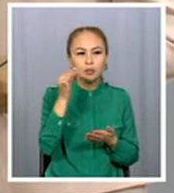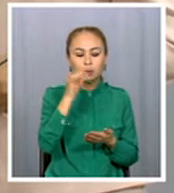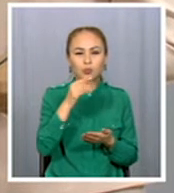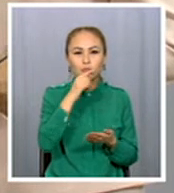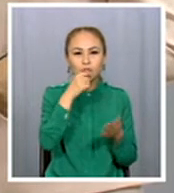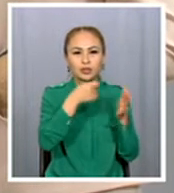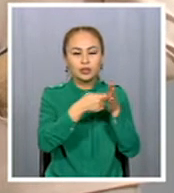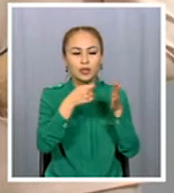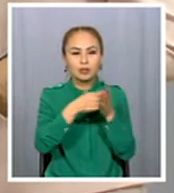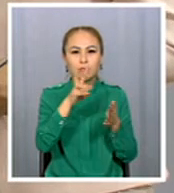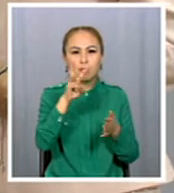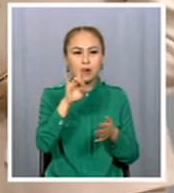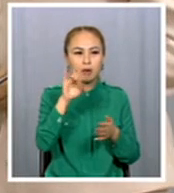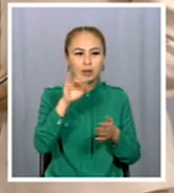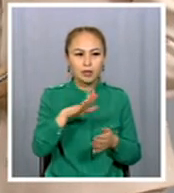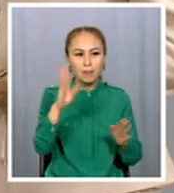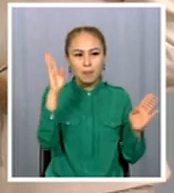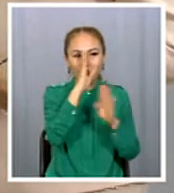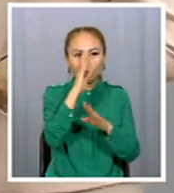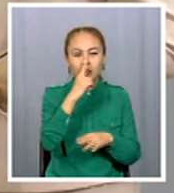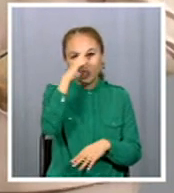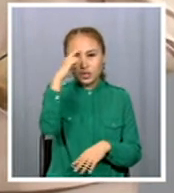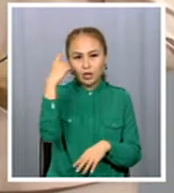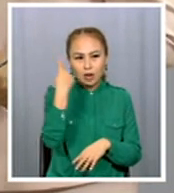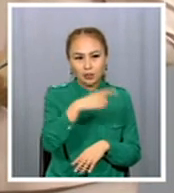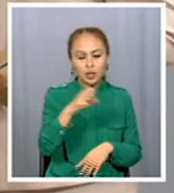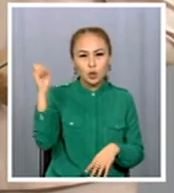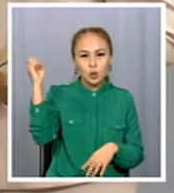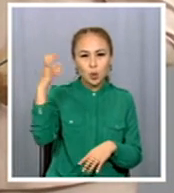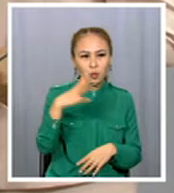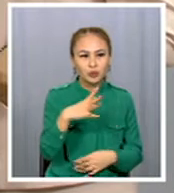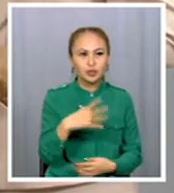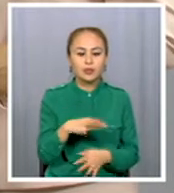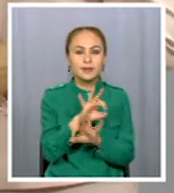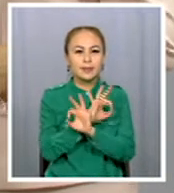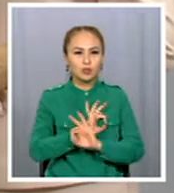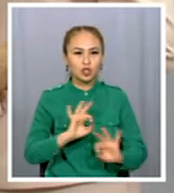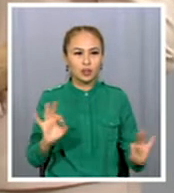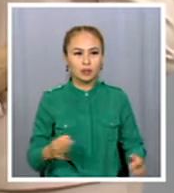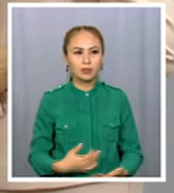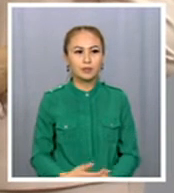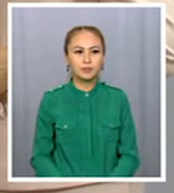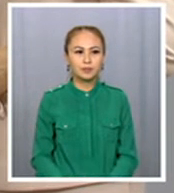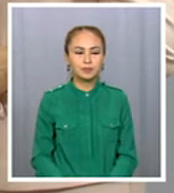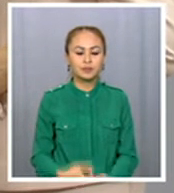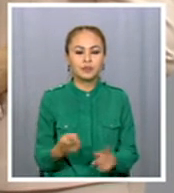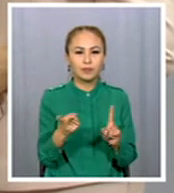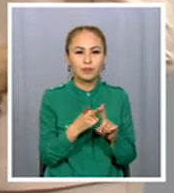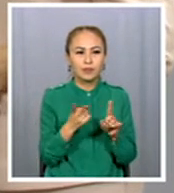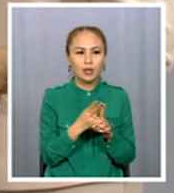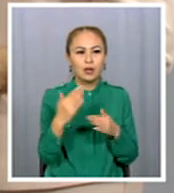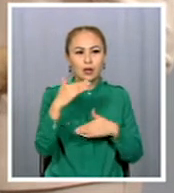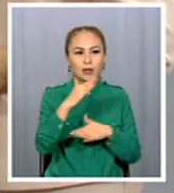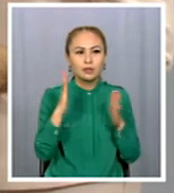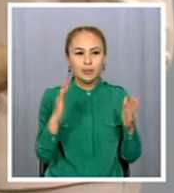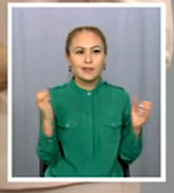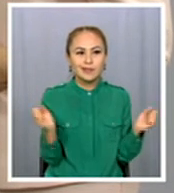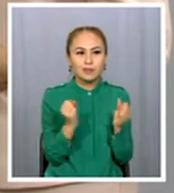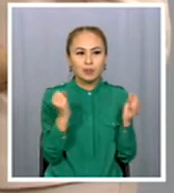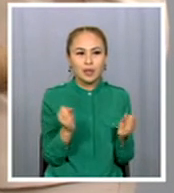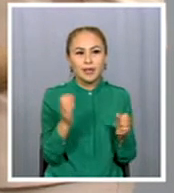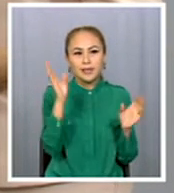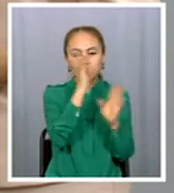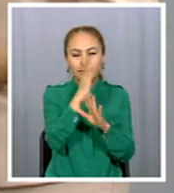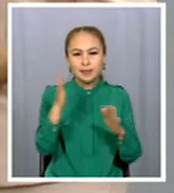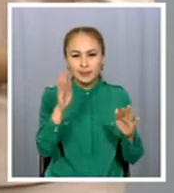угощает Марата. Погода жаркая, солнечная. Замечательно. Вторая картинка – зима.